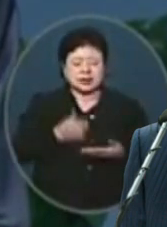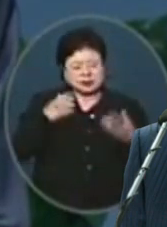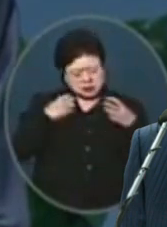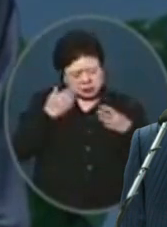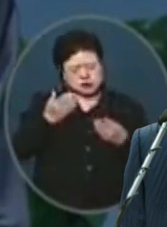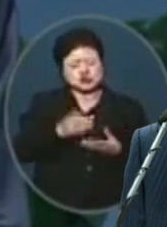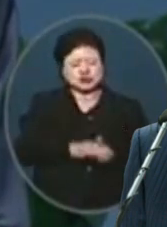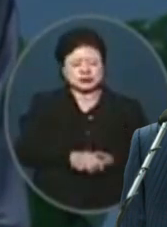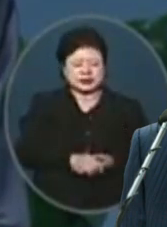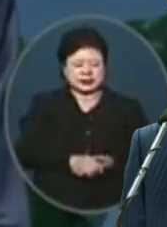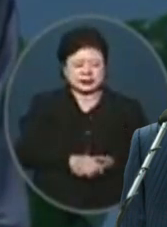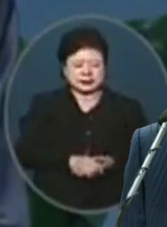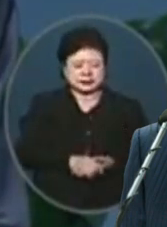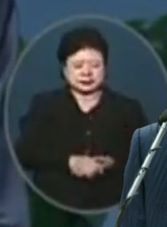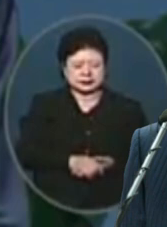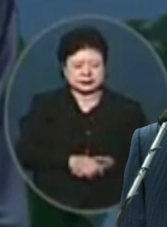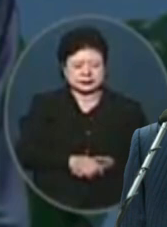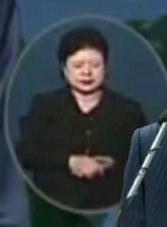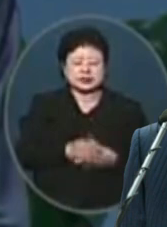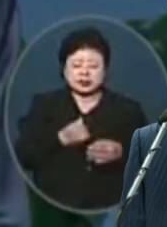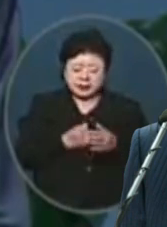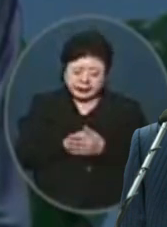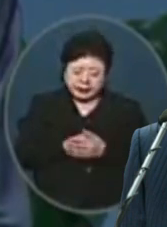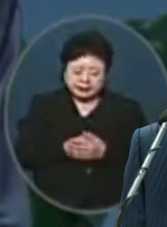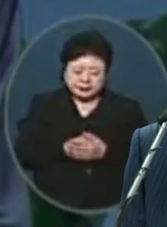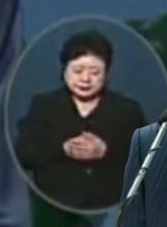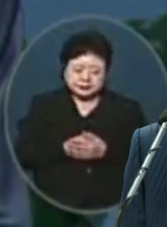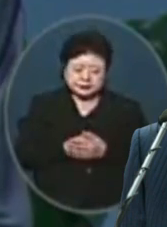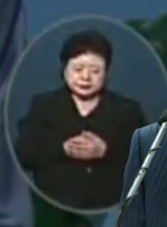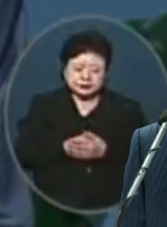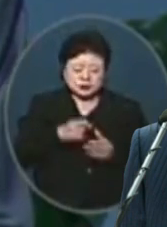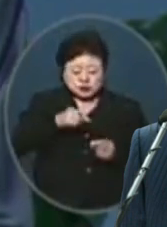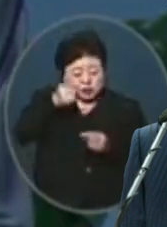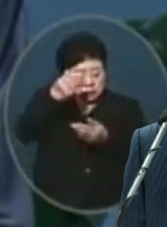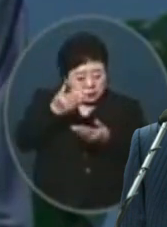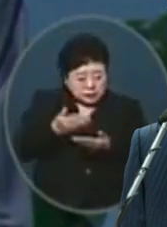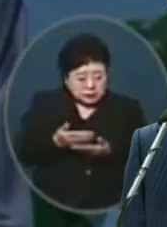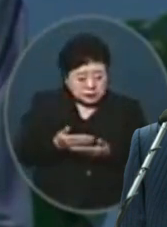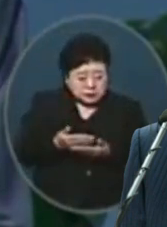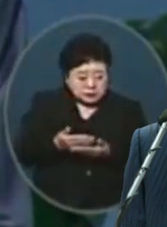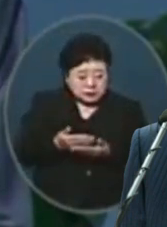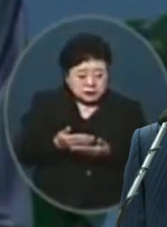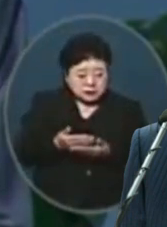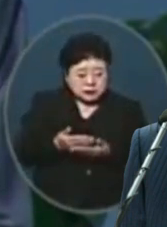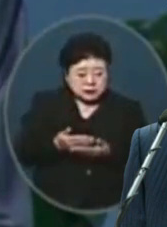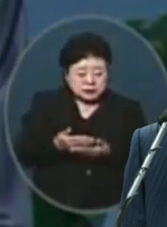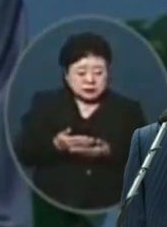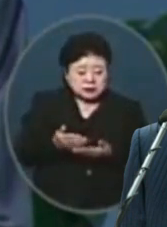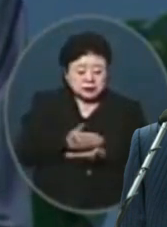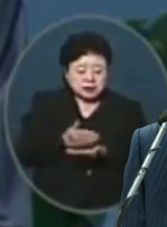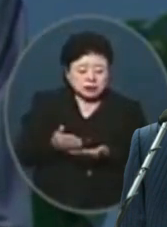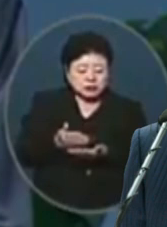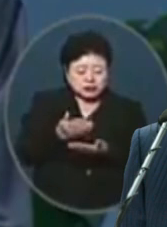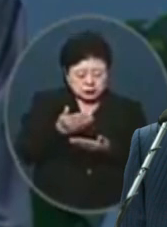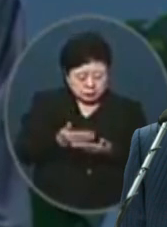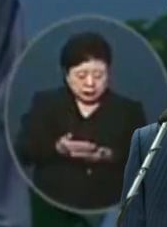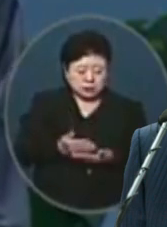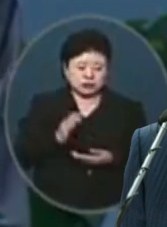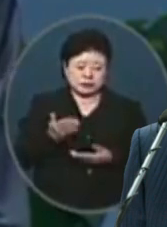책임져 주시는 것입니다. 그러므로 구원은 상관없이 받게 되는